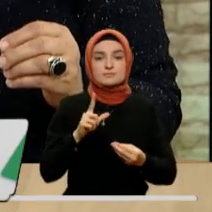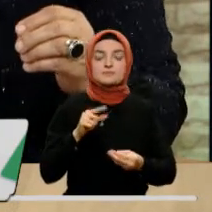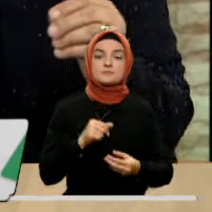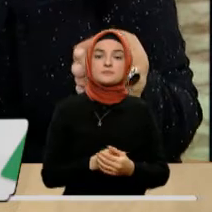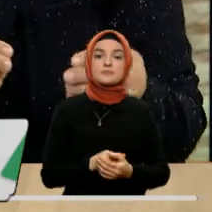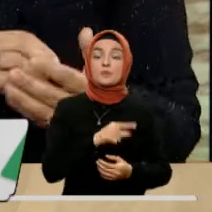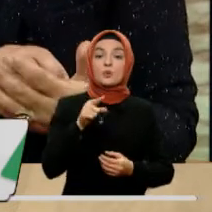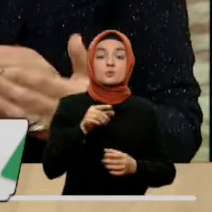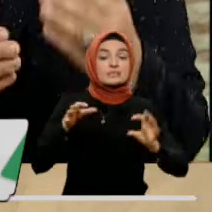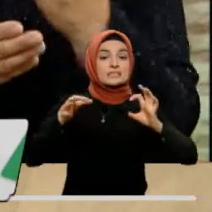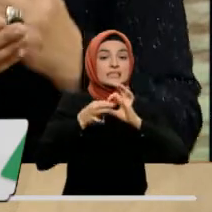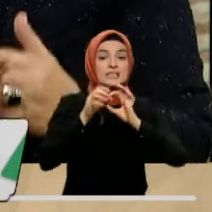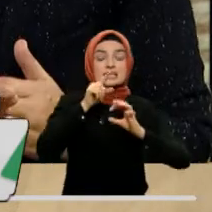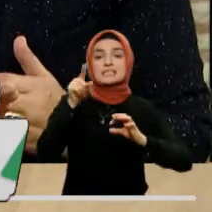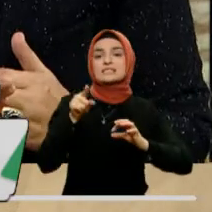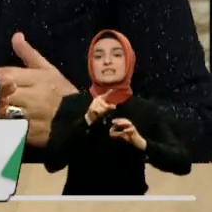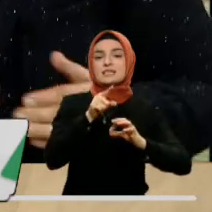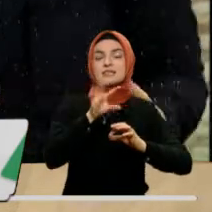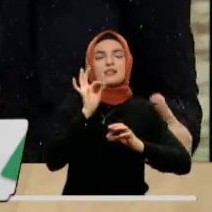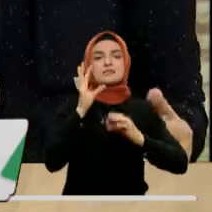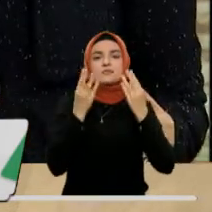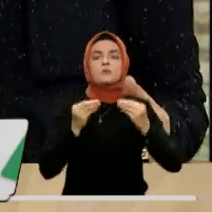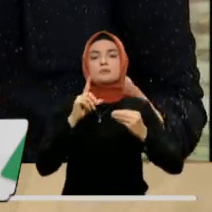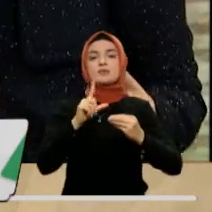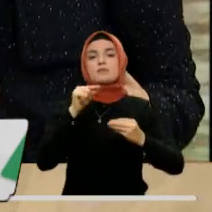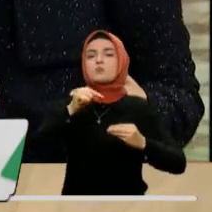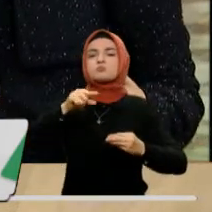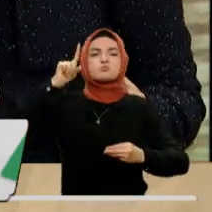olması, onunla ilgili sizin çetelerinizin olması. Yani burada bir